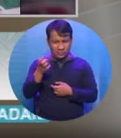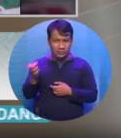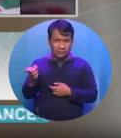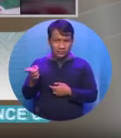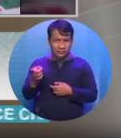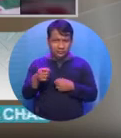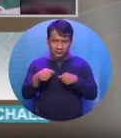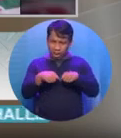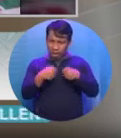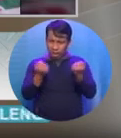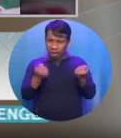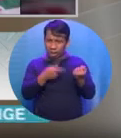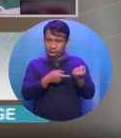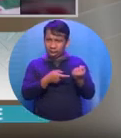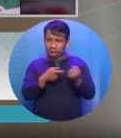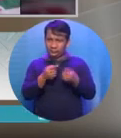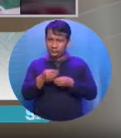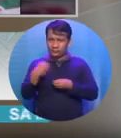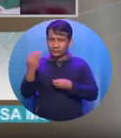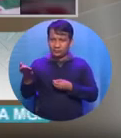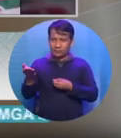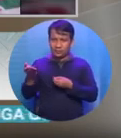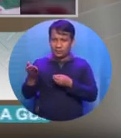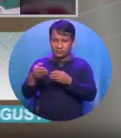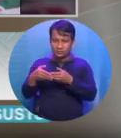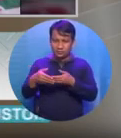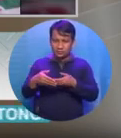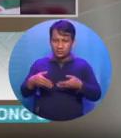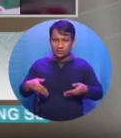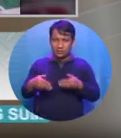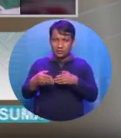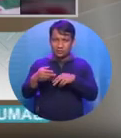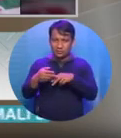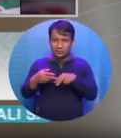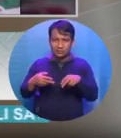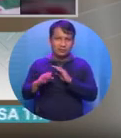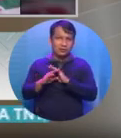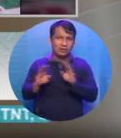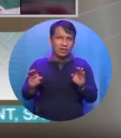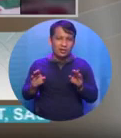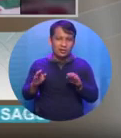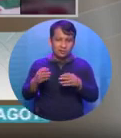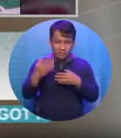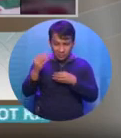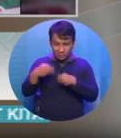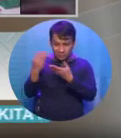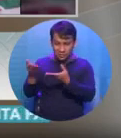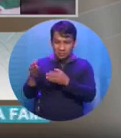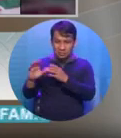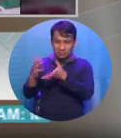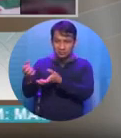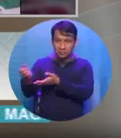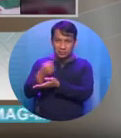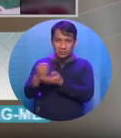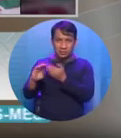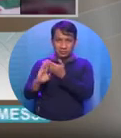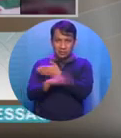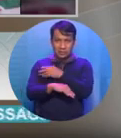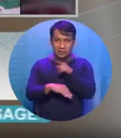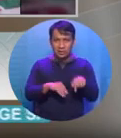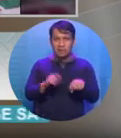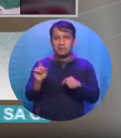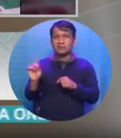ikaw ba ibrinik o dahil nagbigay ka ng shorts at ngayon gusto mong bawiin? Ay, hindi naman po ako yung ganun, sir. Hindi naman po. Ano